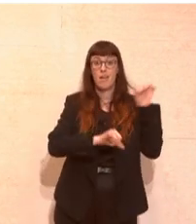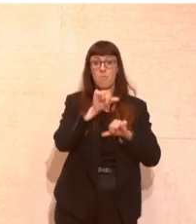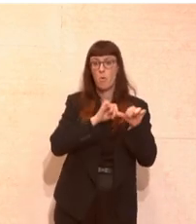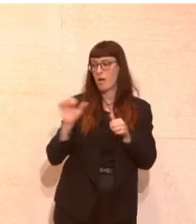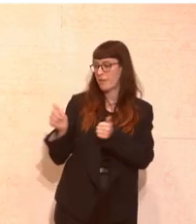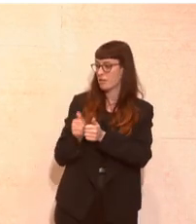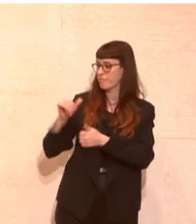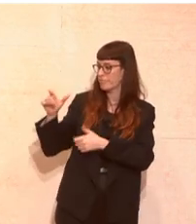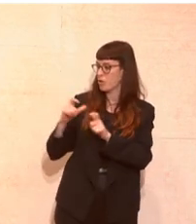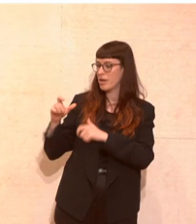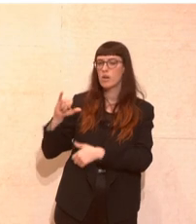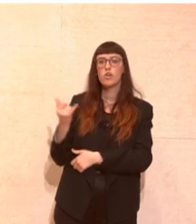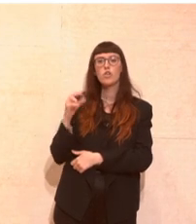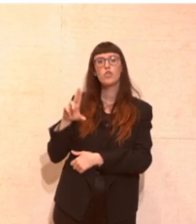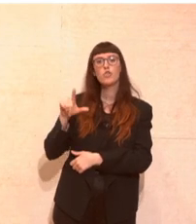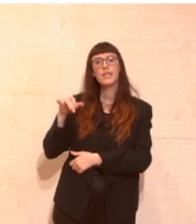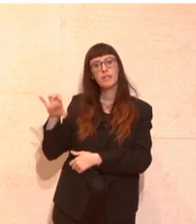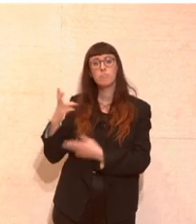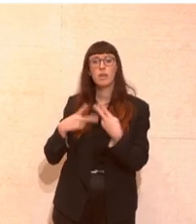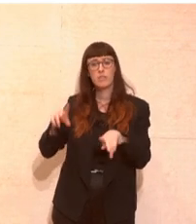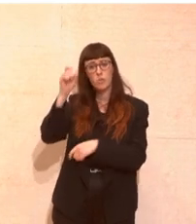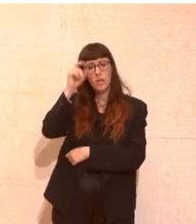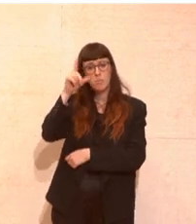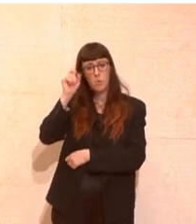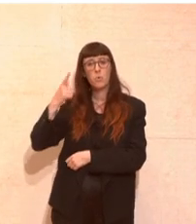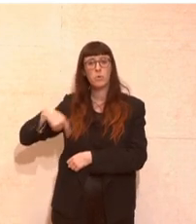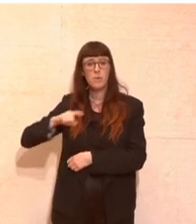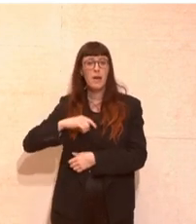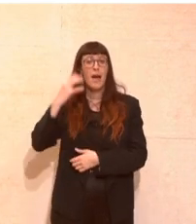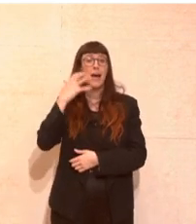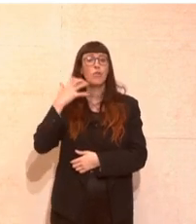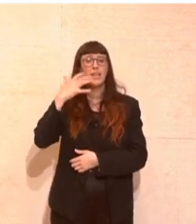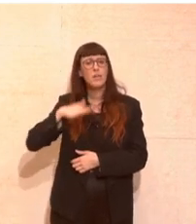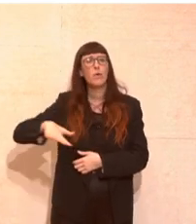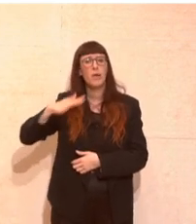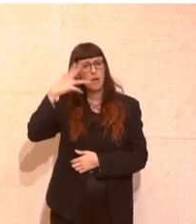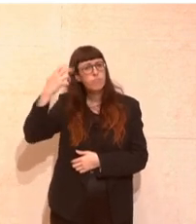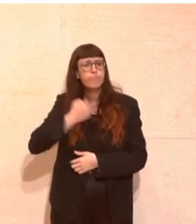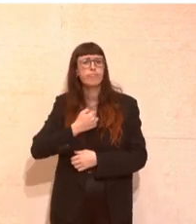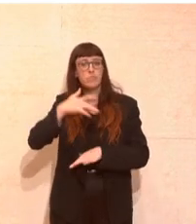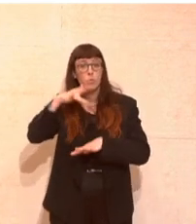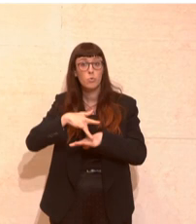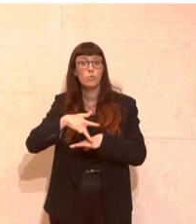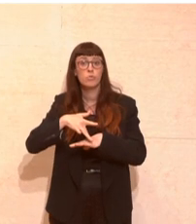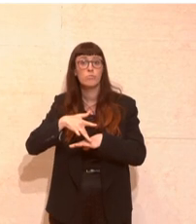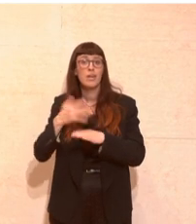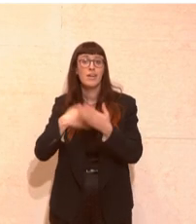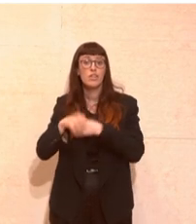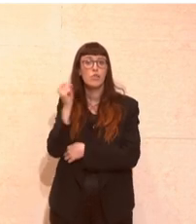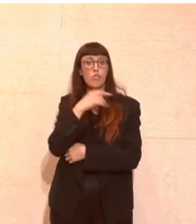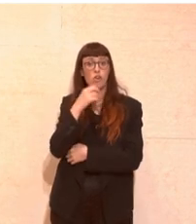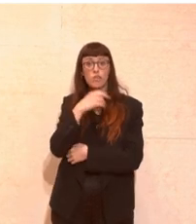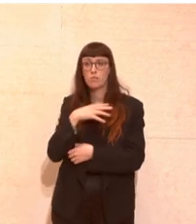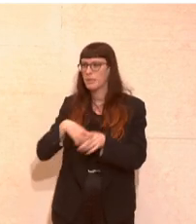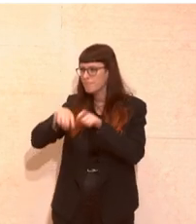Rowling. Nous avons analysé chez les adolescents qui avaient commis une tentative de suicide et qui se trouvaient aux urgences pédiatriques le sommeil dans le